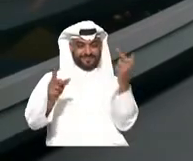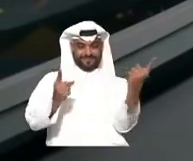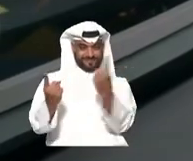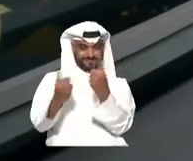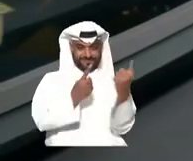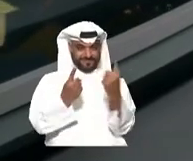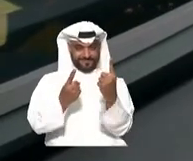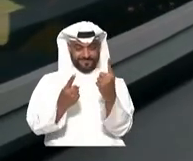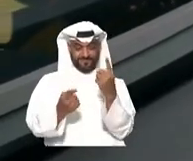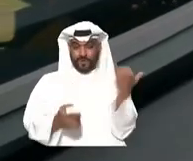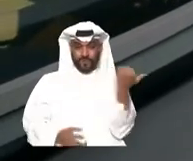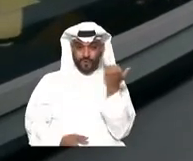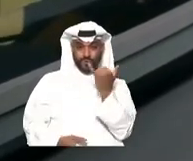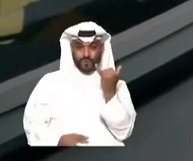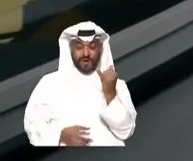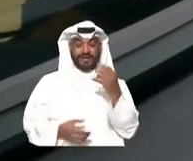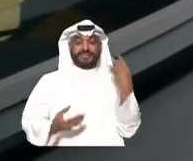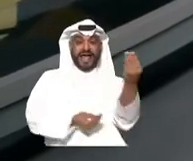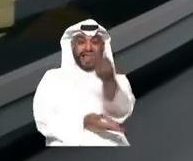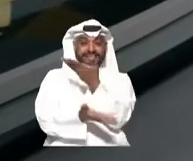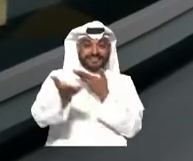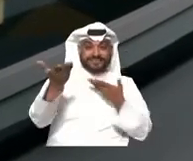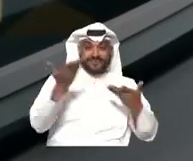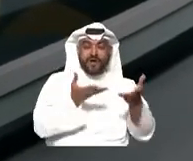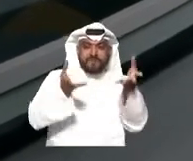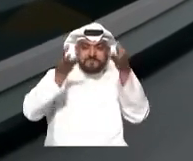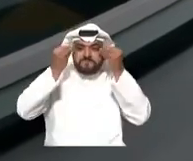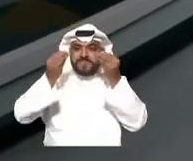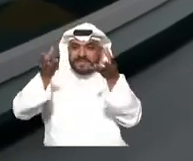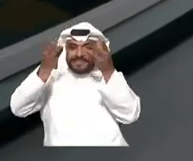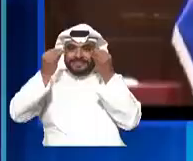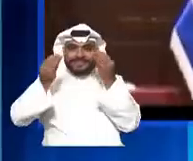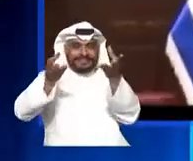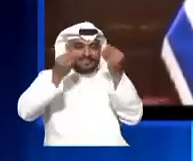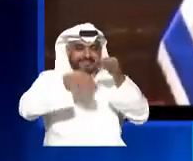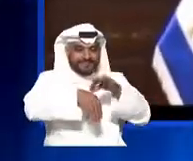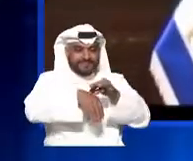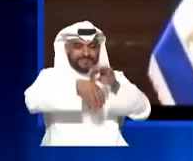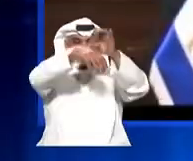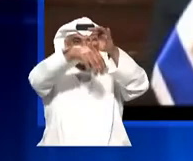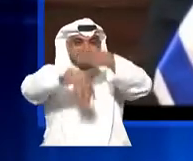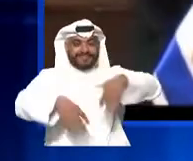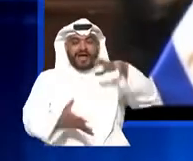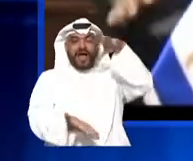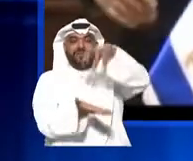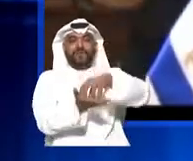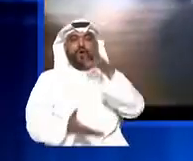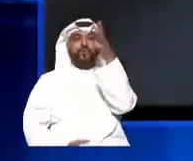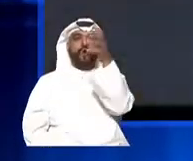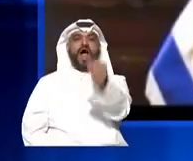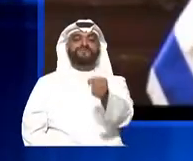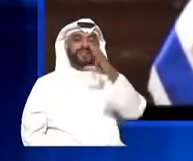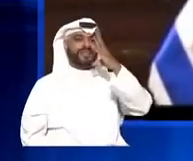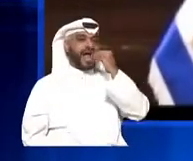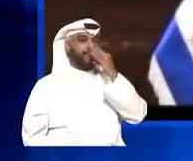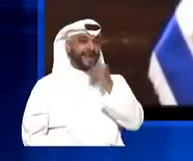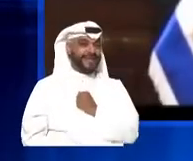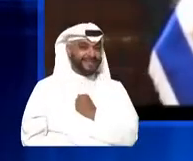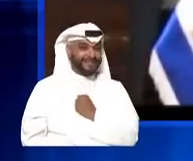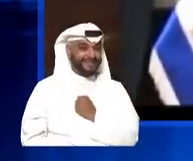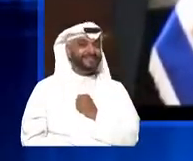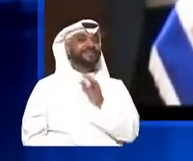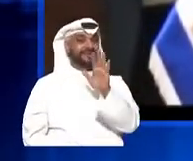جانب أمني اجتماعي في تلك المرحلة اللي هي محافظة حولي، وأنا أعتقد